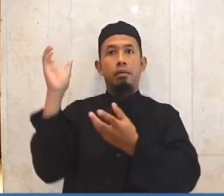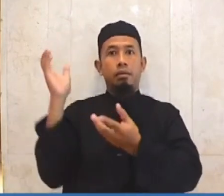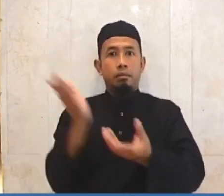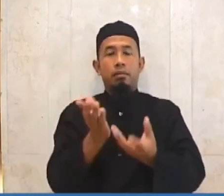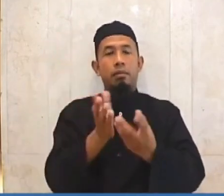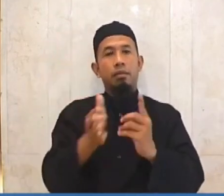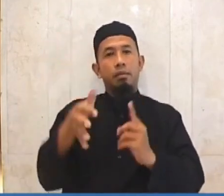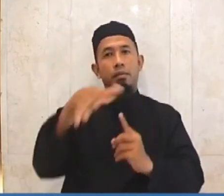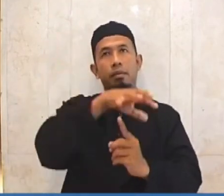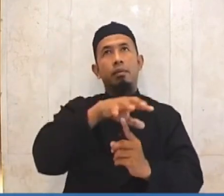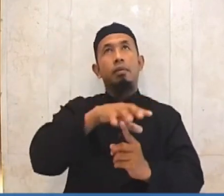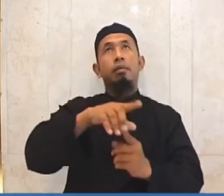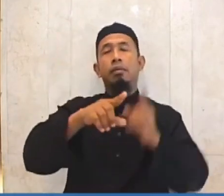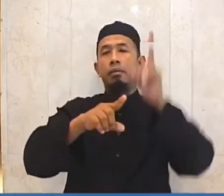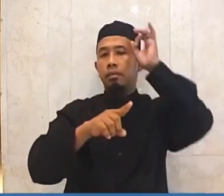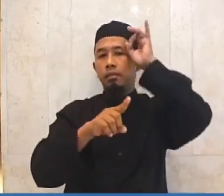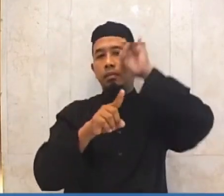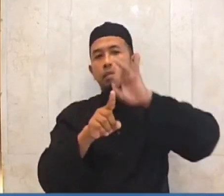taalarimillahir